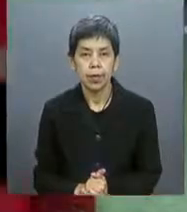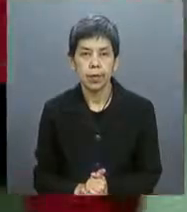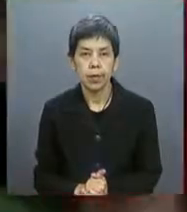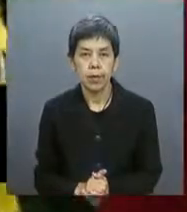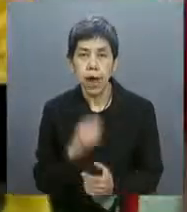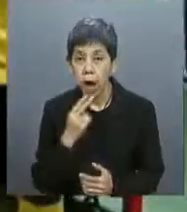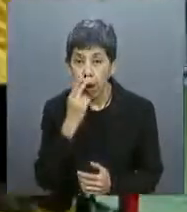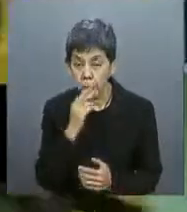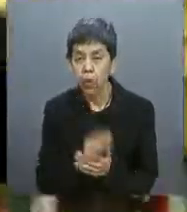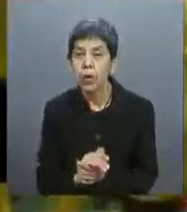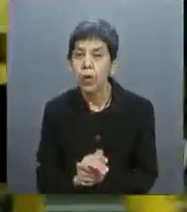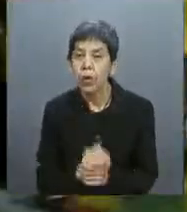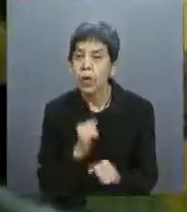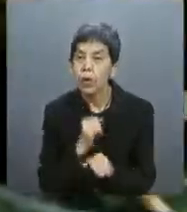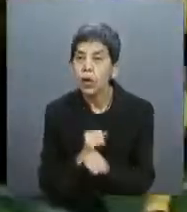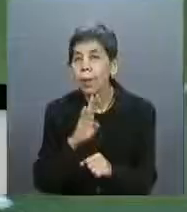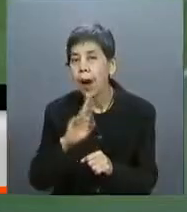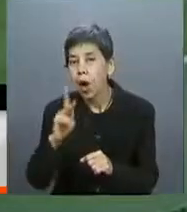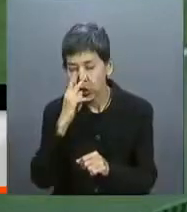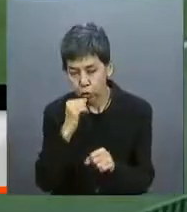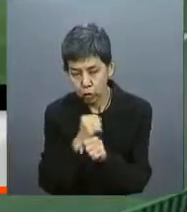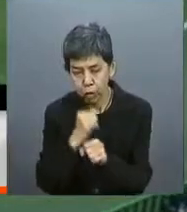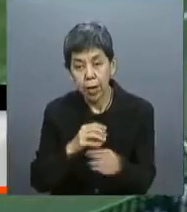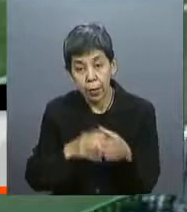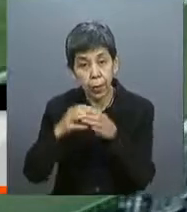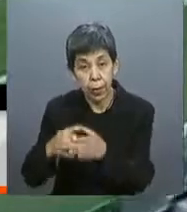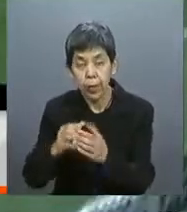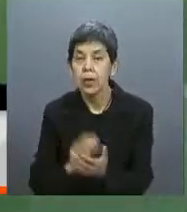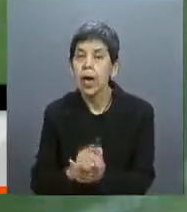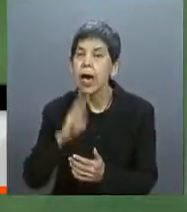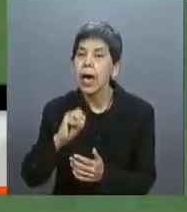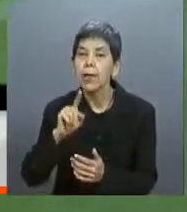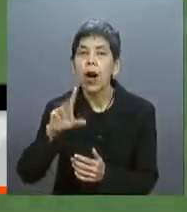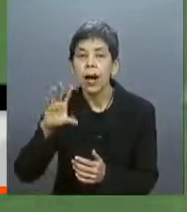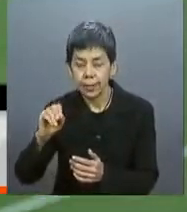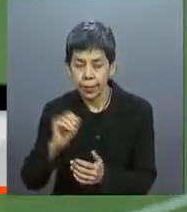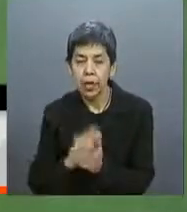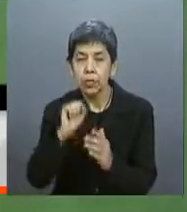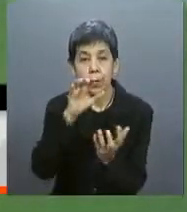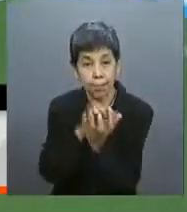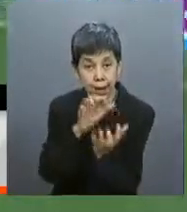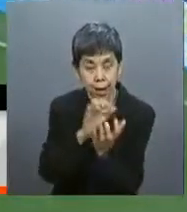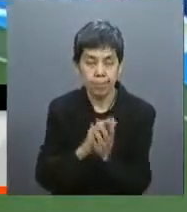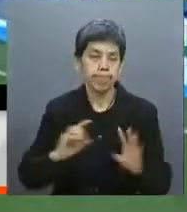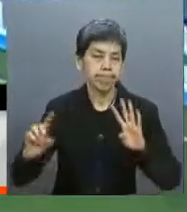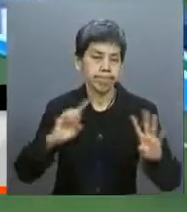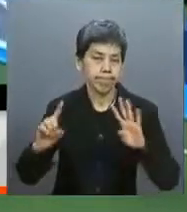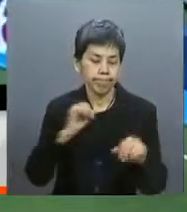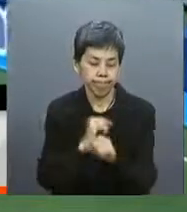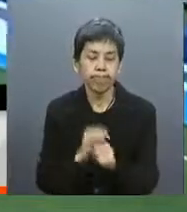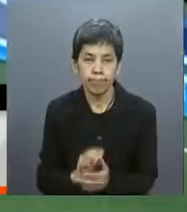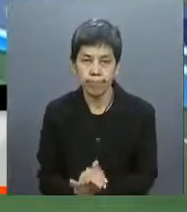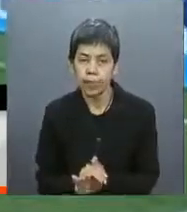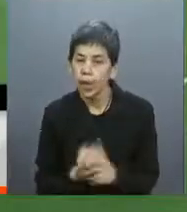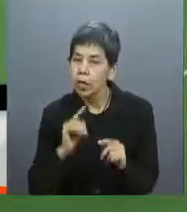ขึ้นมาดูบางกอกกลาสครับเล่นที่ลีโอสเตเดียมเปิดบ้านถล่มโอสสภา M150 สมุทรปราการ4ประตูต่อ1จากอาเดียโรดิ